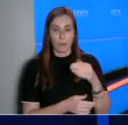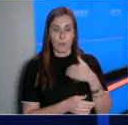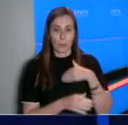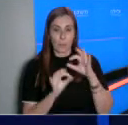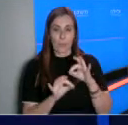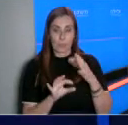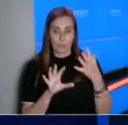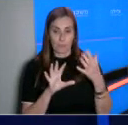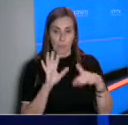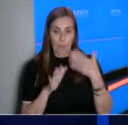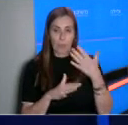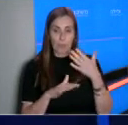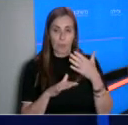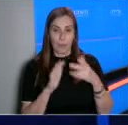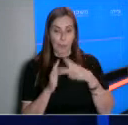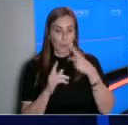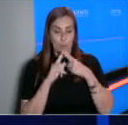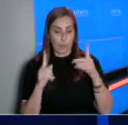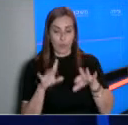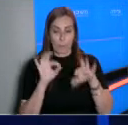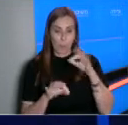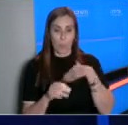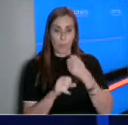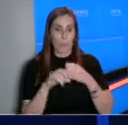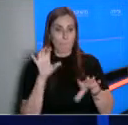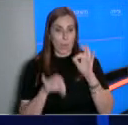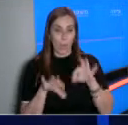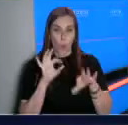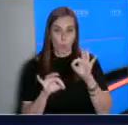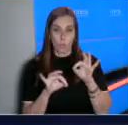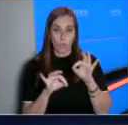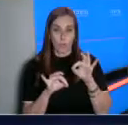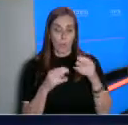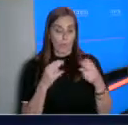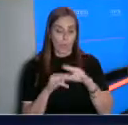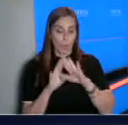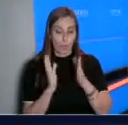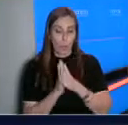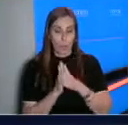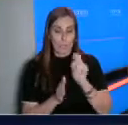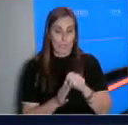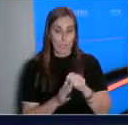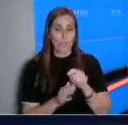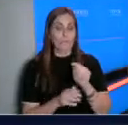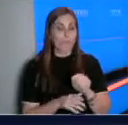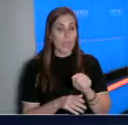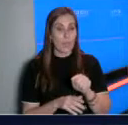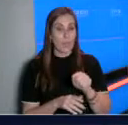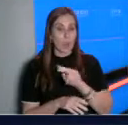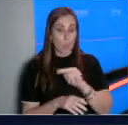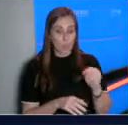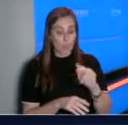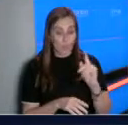אנחנו בעצם לוקחים לאחר בחירות, יש פעמיים בשנה, אנחנו בעצם מקיימים בחירות, לקראת כל מושב כנסת, ואת אותו